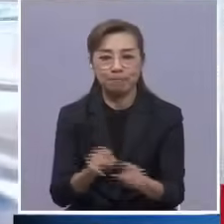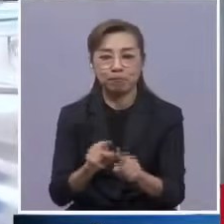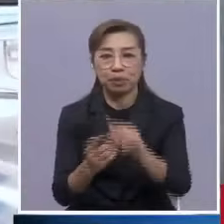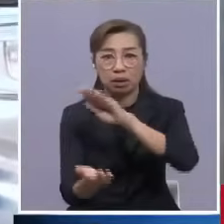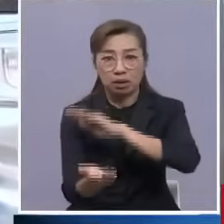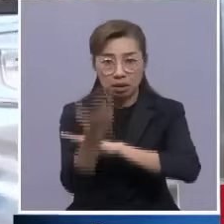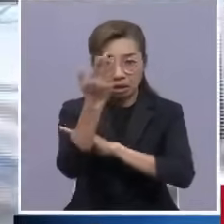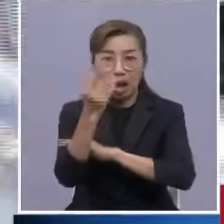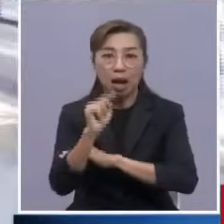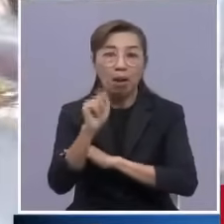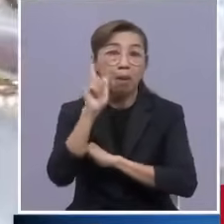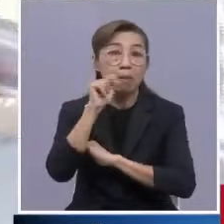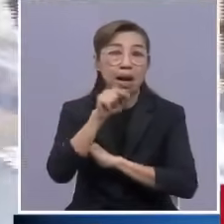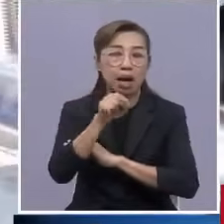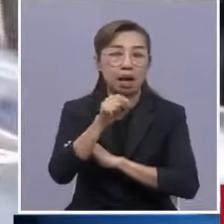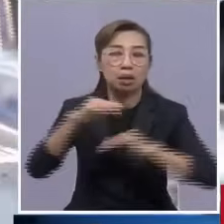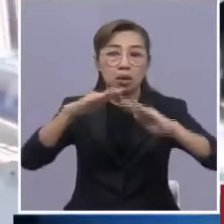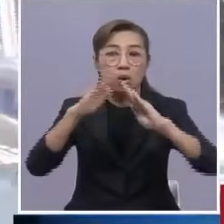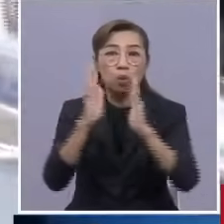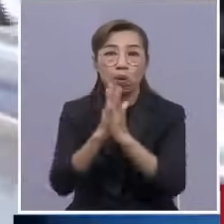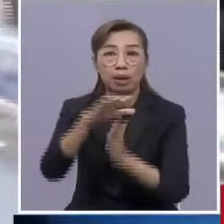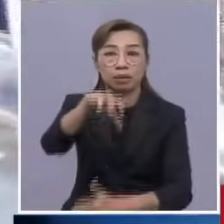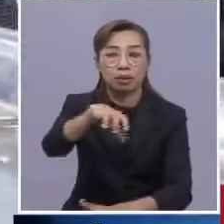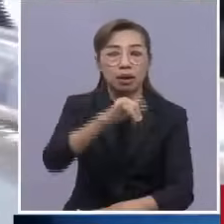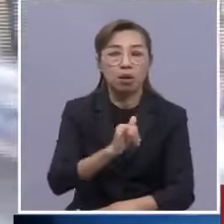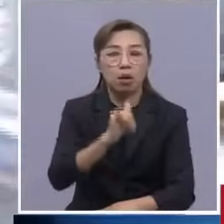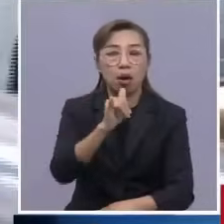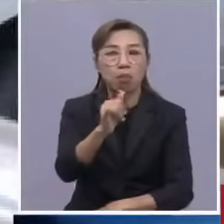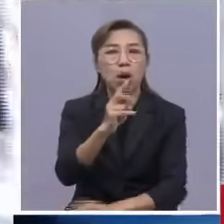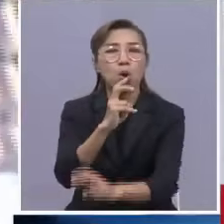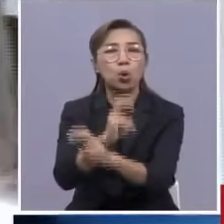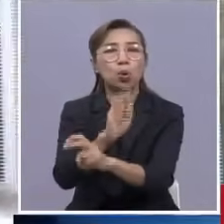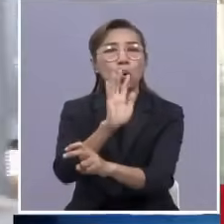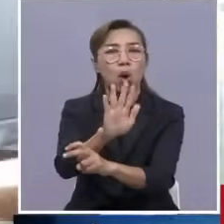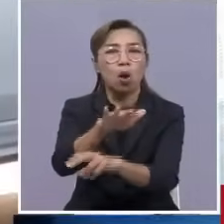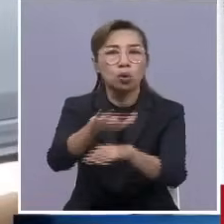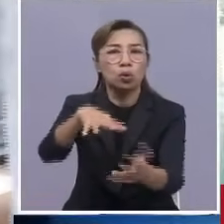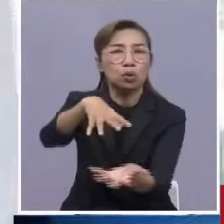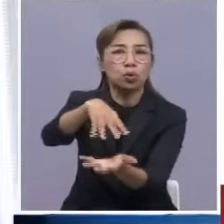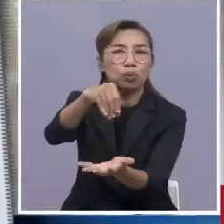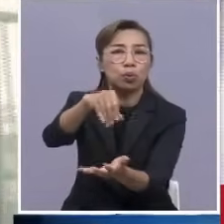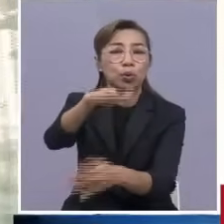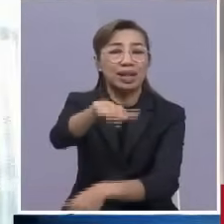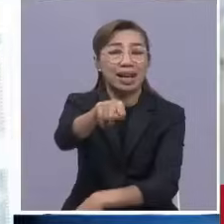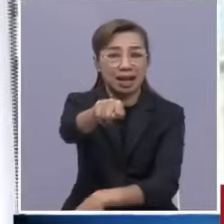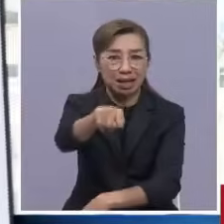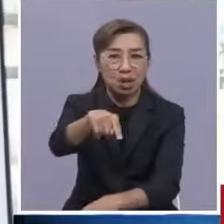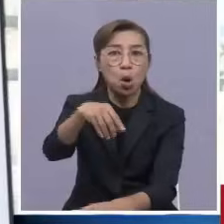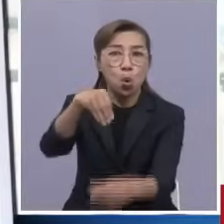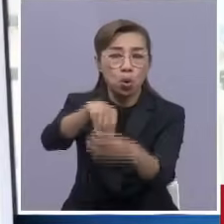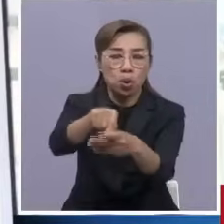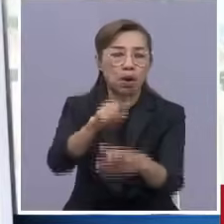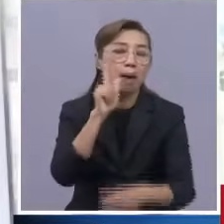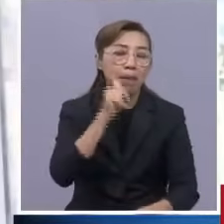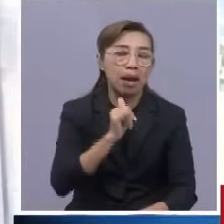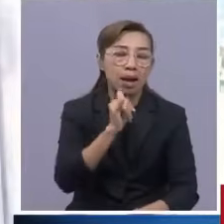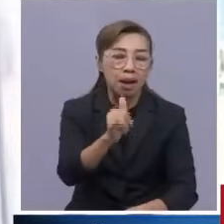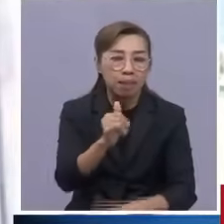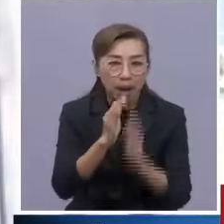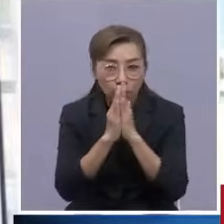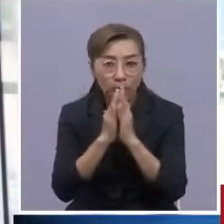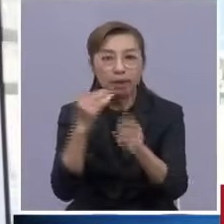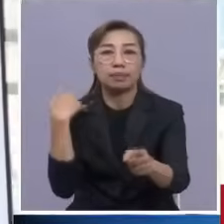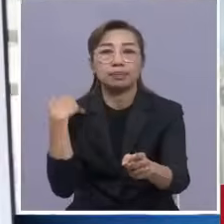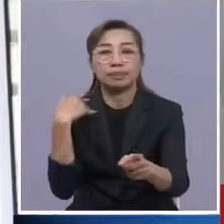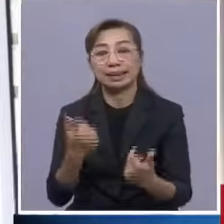าช่วงสายวันนี้ครับก็ไปที่วัดครับไปไหว้กระดูกน้องชมพู่ครับสำหรับคดีนี้นะครับเป็นคดีที่